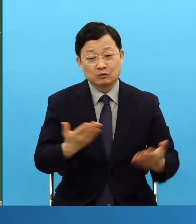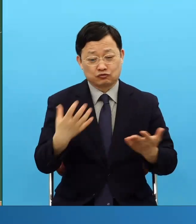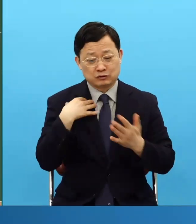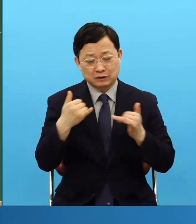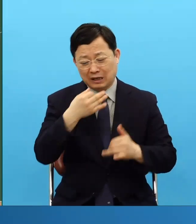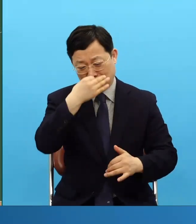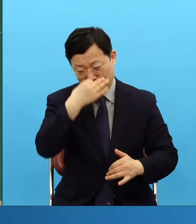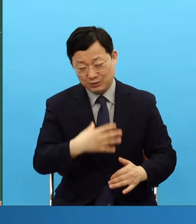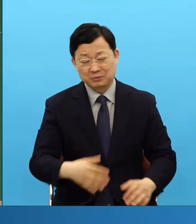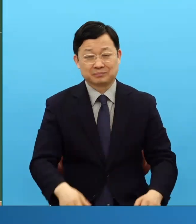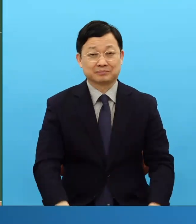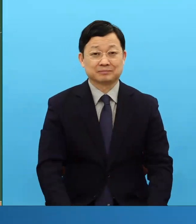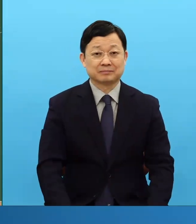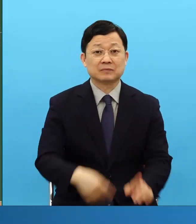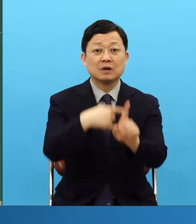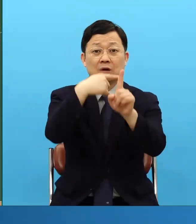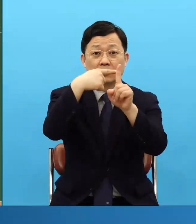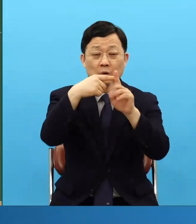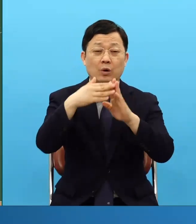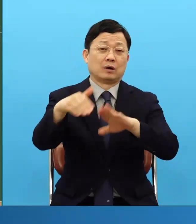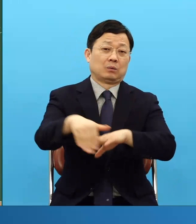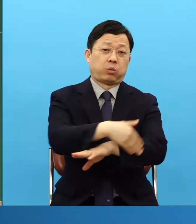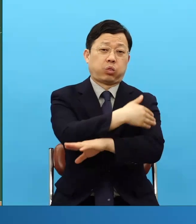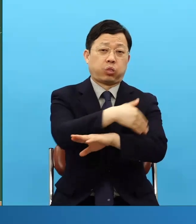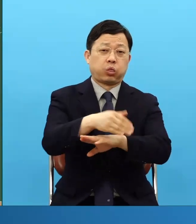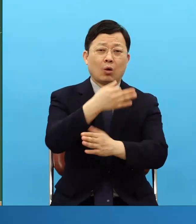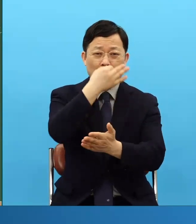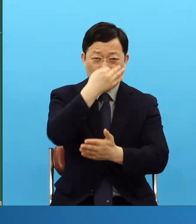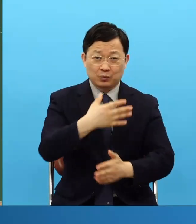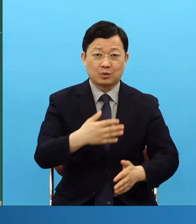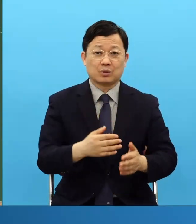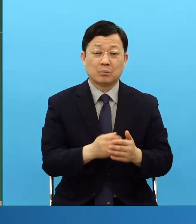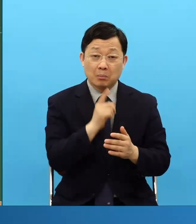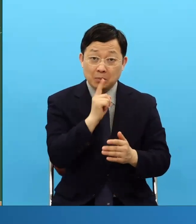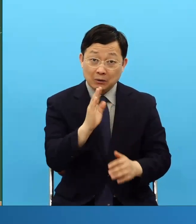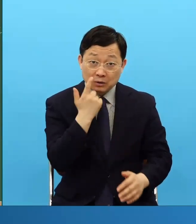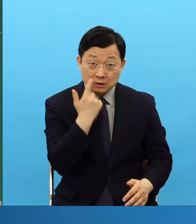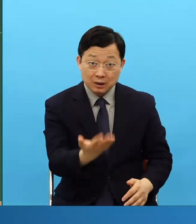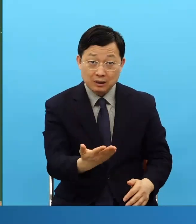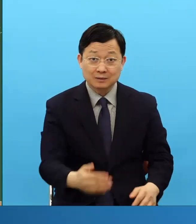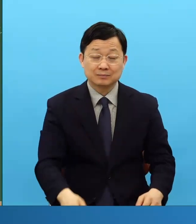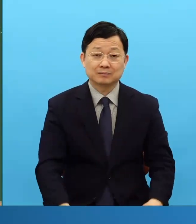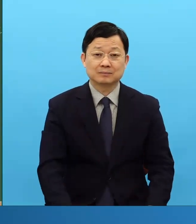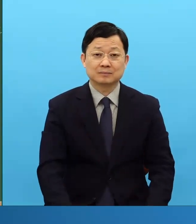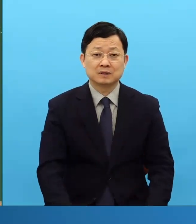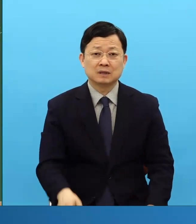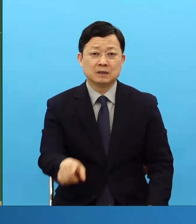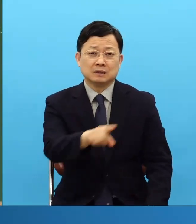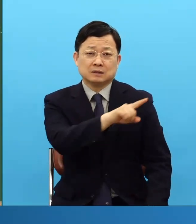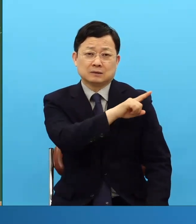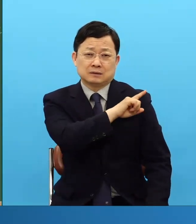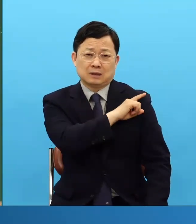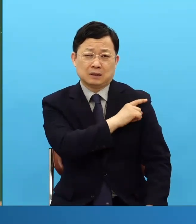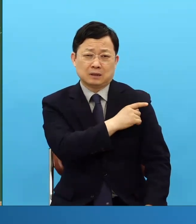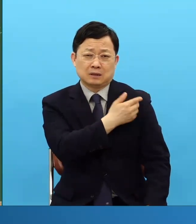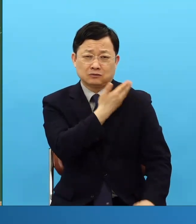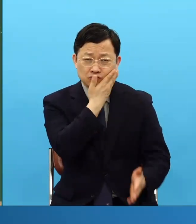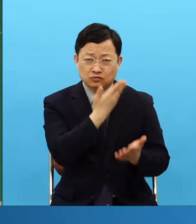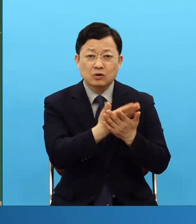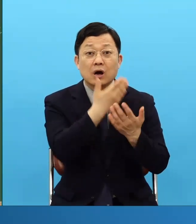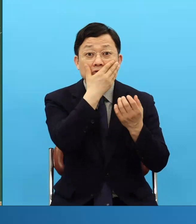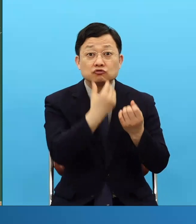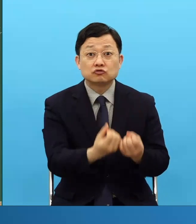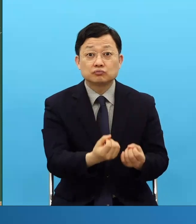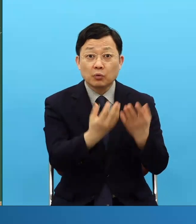church officer itself will be 심지어 교회 difficult. 다니는 게 힘들어. Even going to church will be 말 됩니까 difficult 그게? then. Does that make any 가장 sense 축복의 though? 시간인데 말이에요. That this is your most